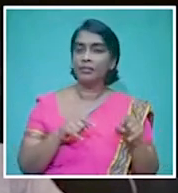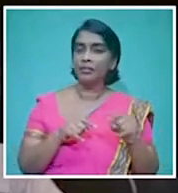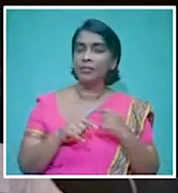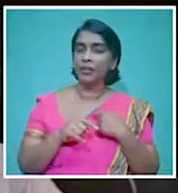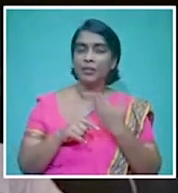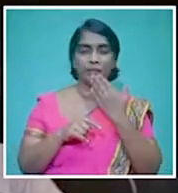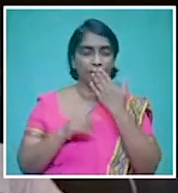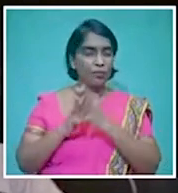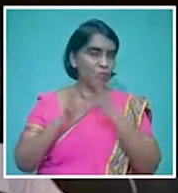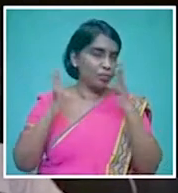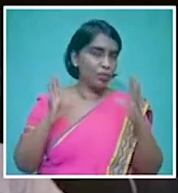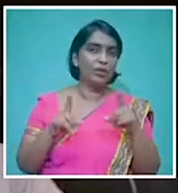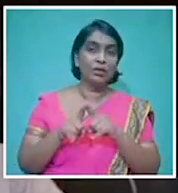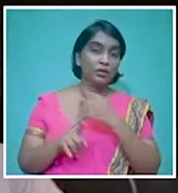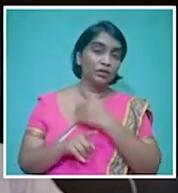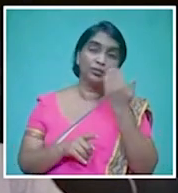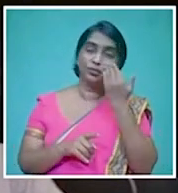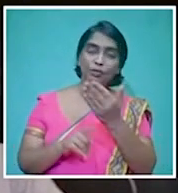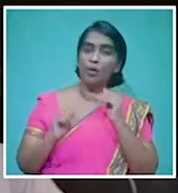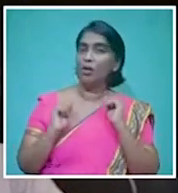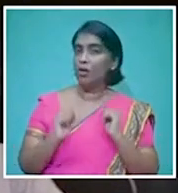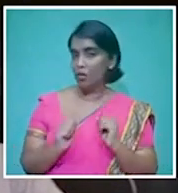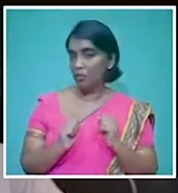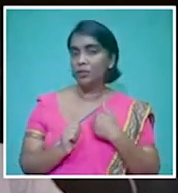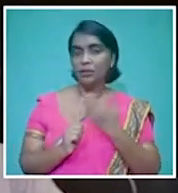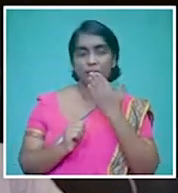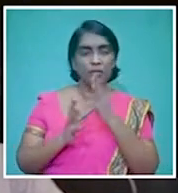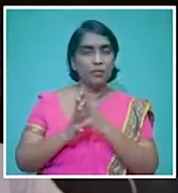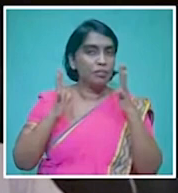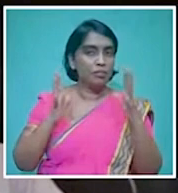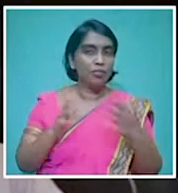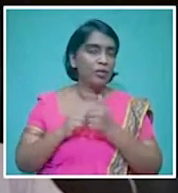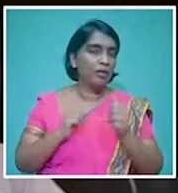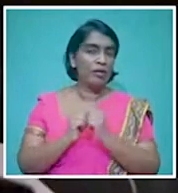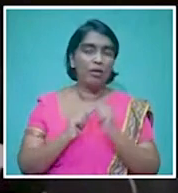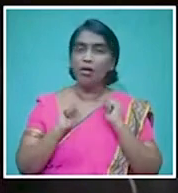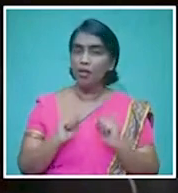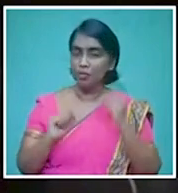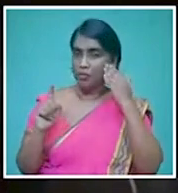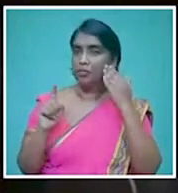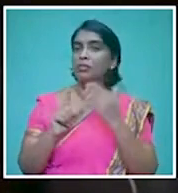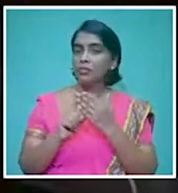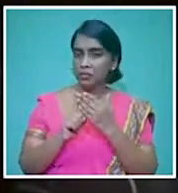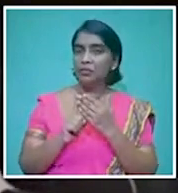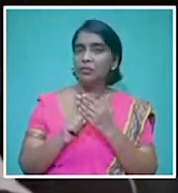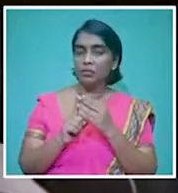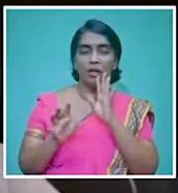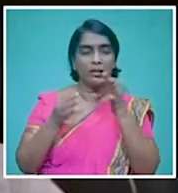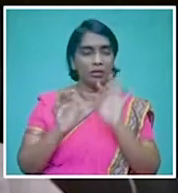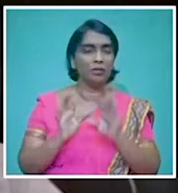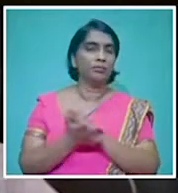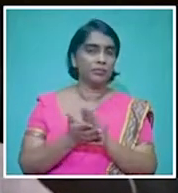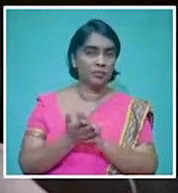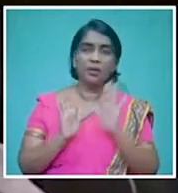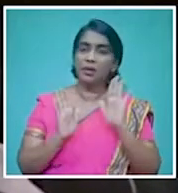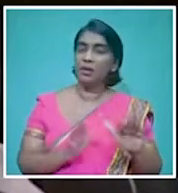නිශ්ශබ්ද බහුතරය හැටියට ඔහු දකින්නේ මොකද්ද කියන එකත් නිශ්ශබ්ද බහුතරයට සිදුවිය යුත්තේ මොකද්ද කියන එක ගැන ඉතාමත්ම පැහැදිලි.